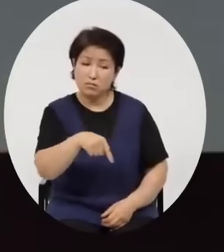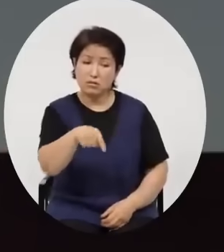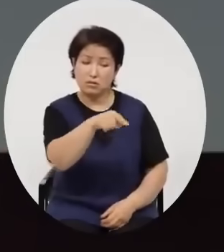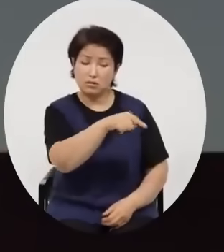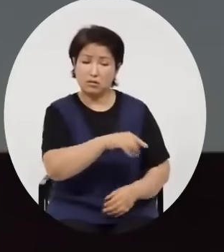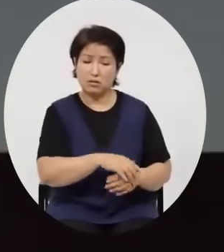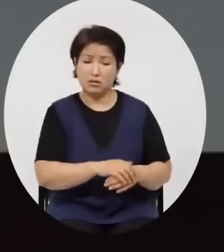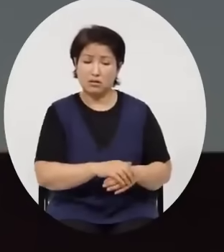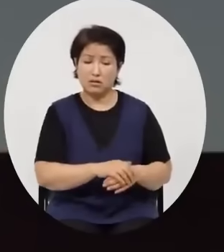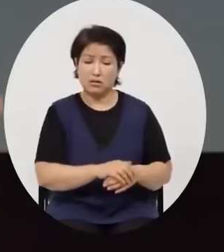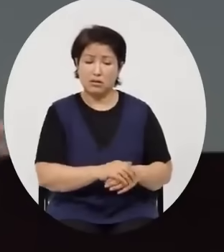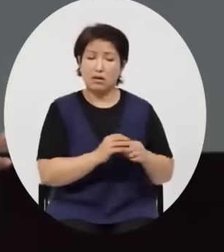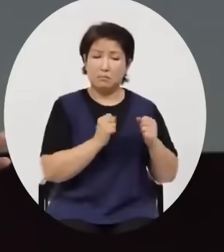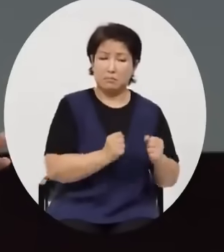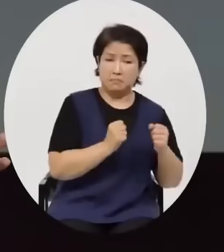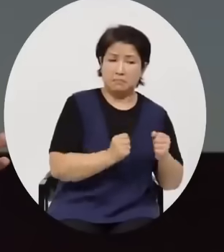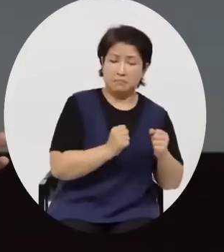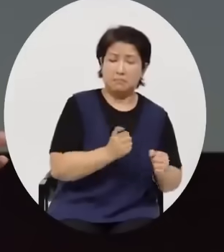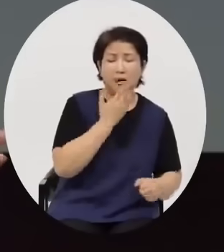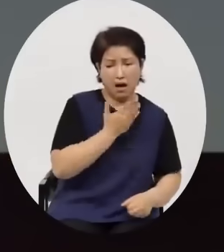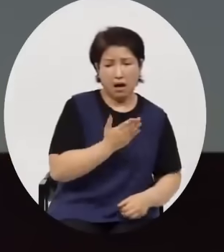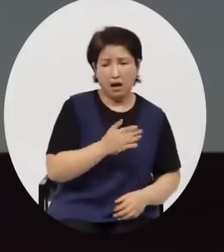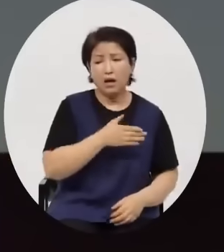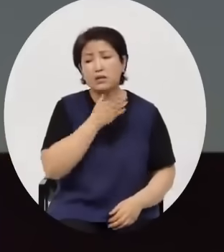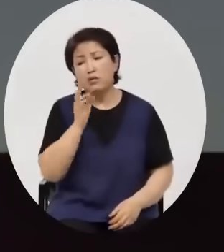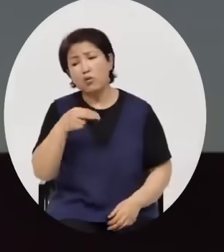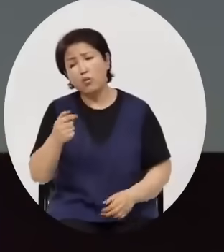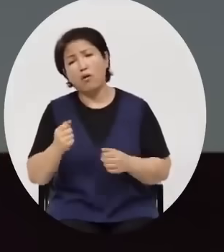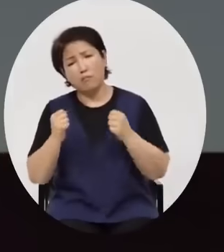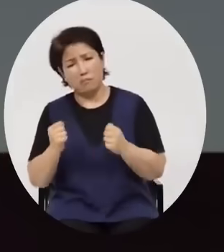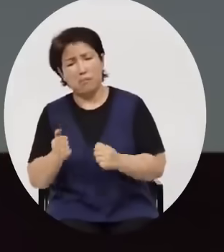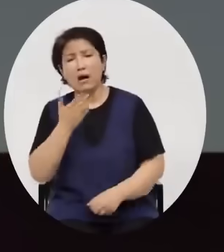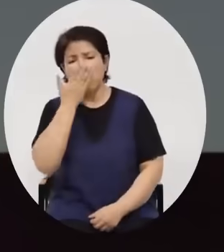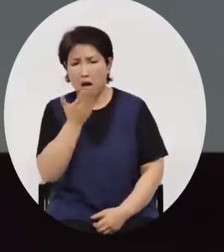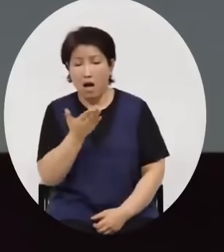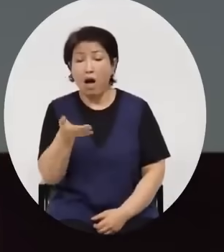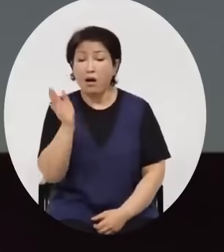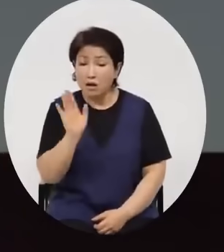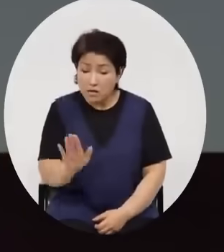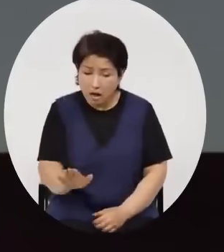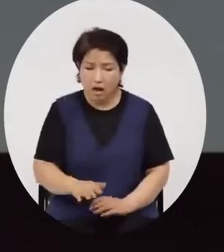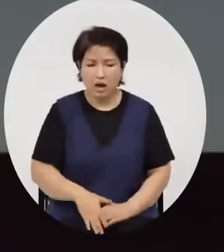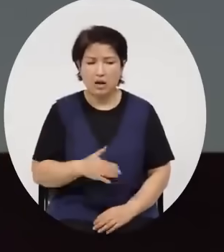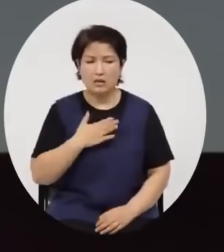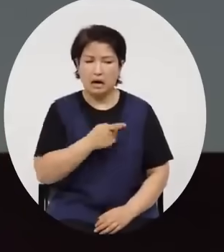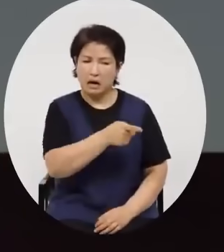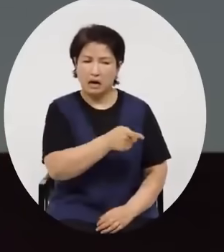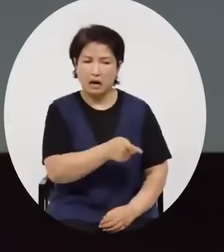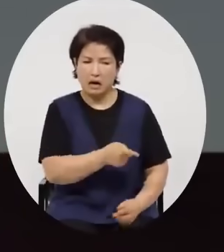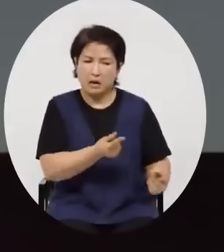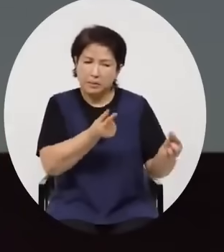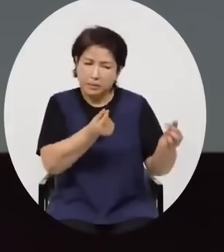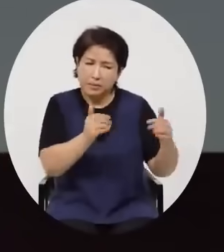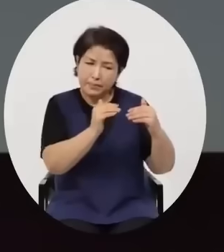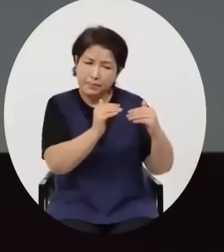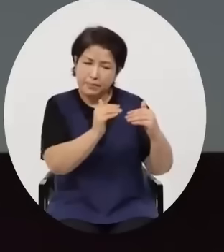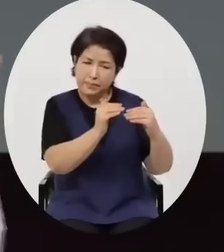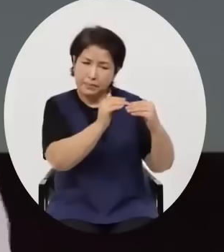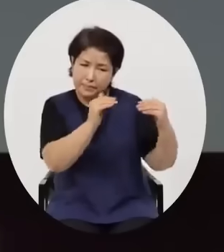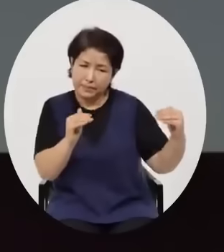마라톤을 하듯이 나이가 들어도 마라톤을 할수 있는데 나도 젊은이에 못지않게